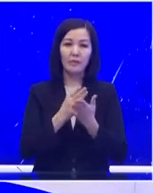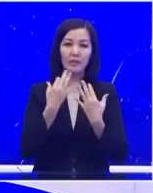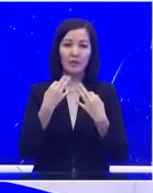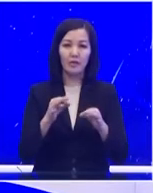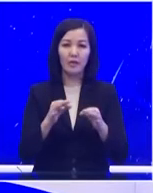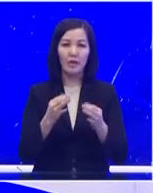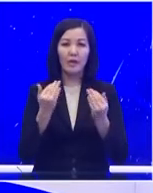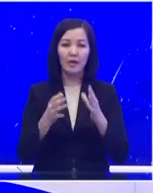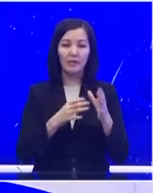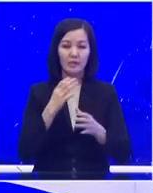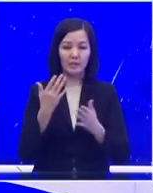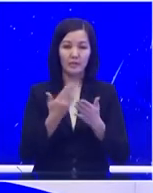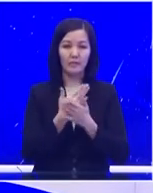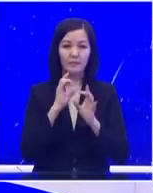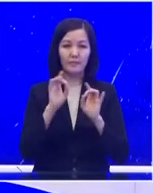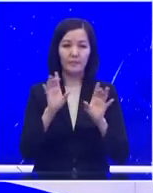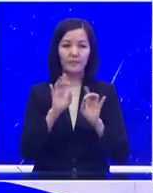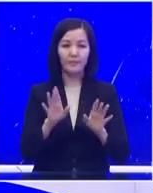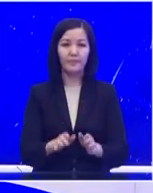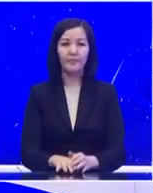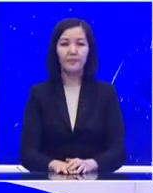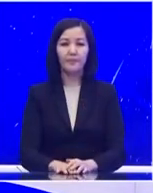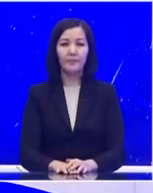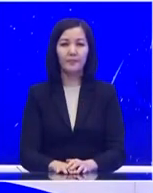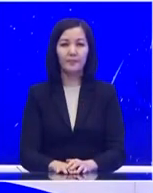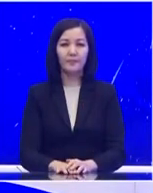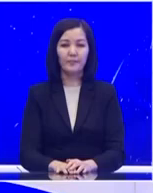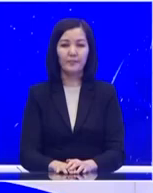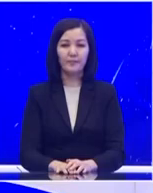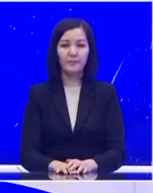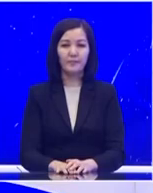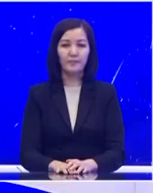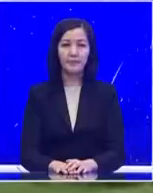табиғи апатқа байланысты төтенше жағдай жарияланды. Кезек Жаһан жаңалықтарында.